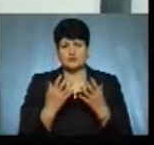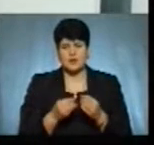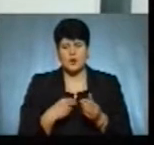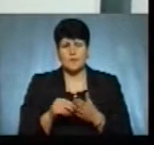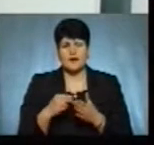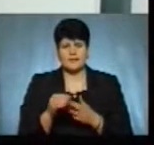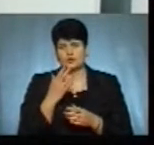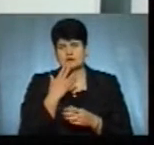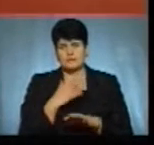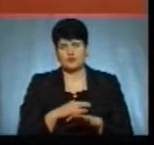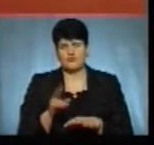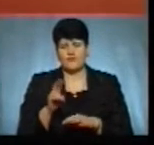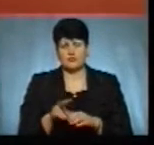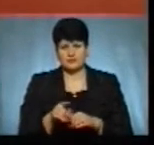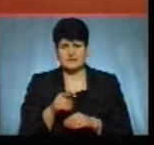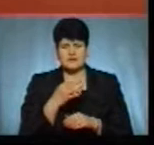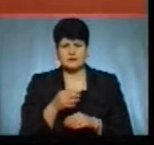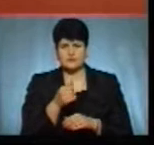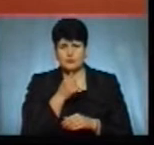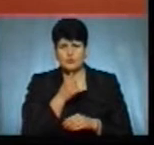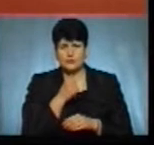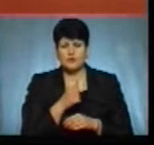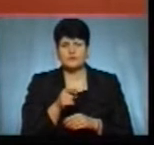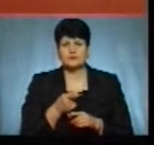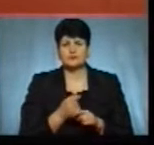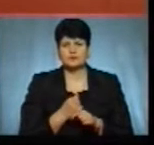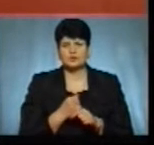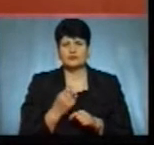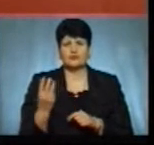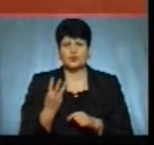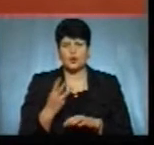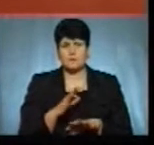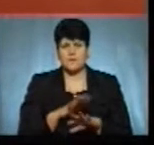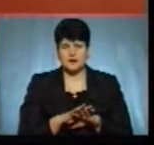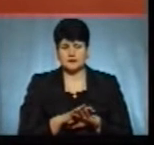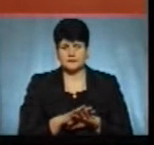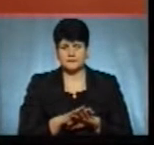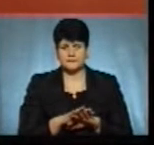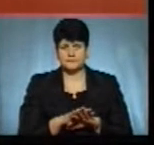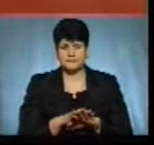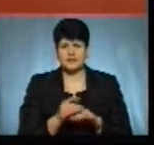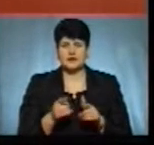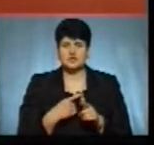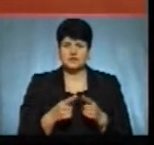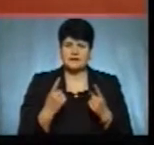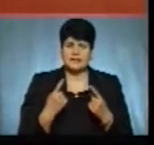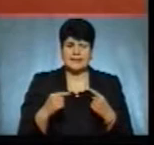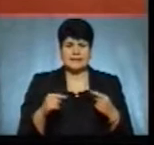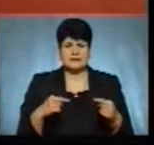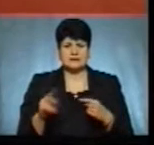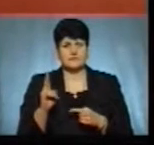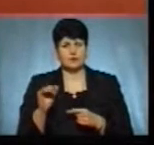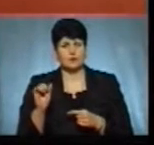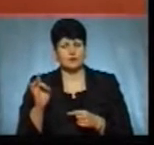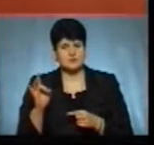валюту. Ви сказали, що ви випробували цю функцію в трьох банках, яких наявна ця функція, відповідно. От чи велика різниця між курсом,